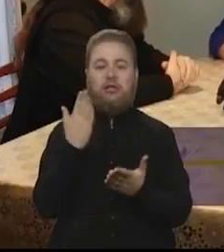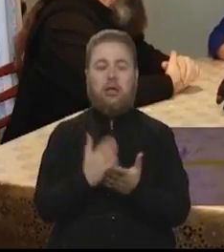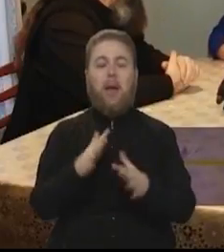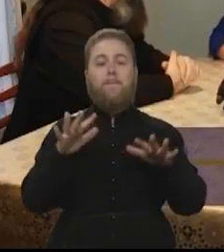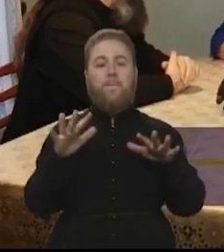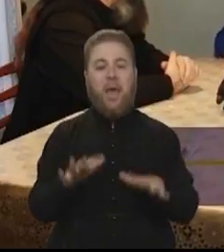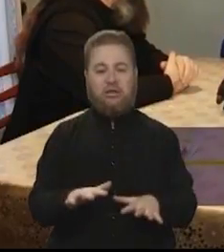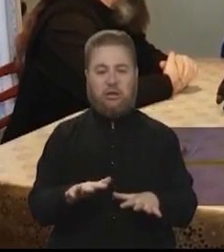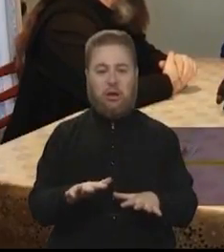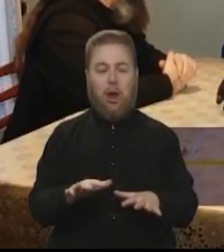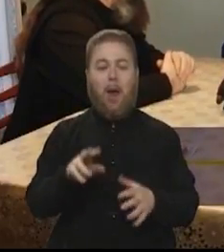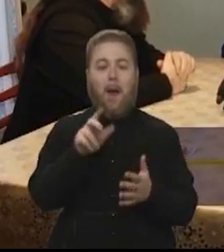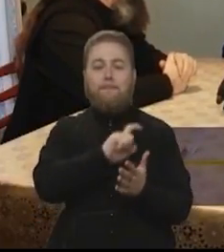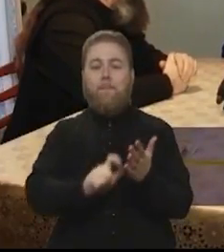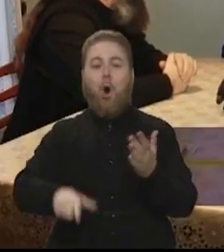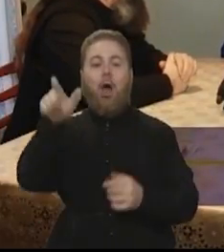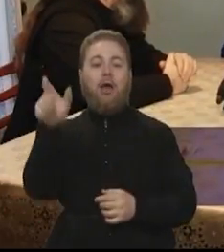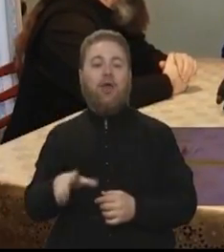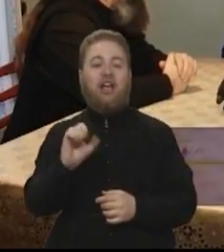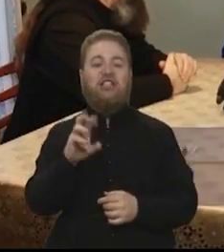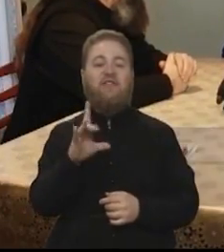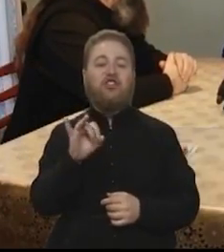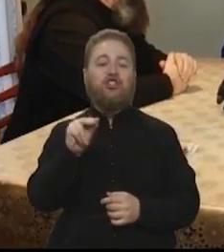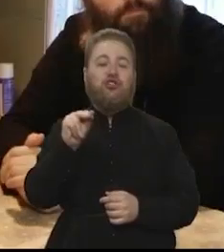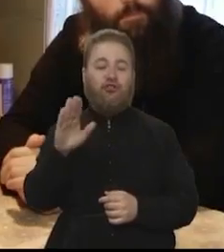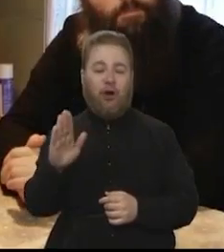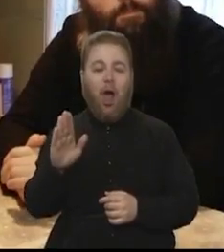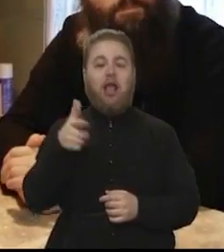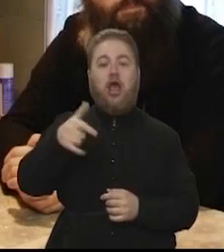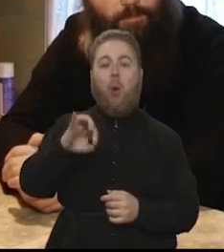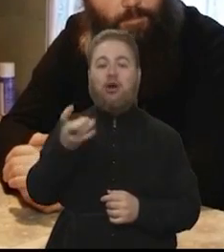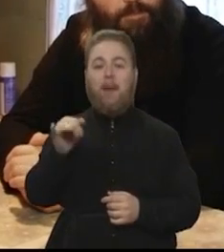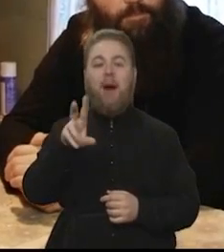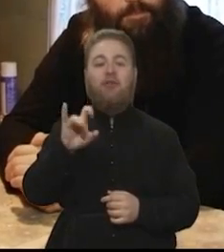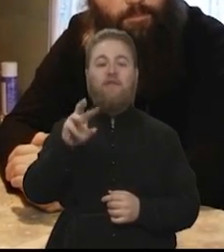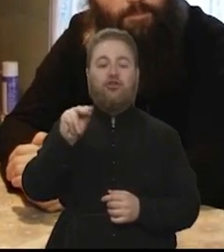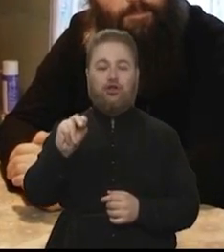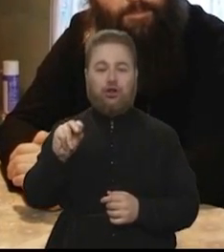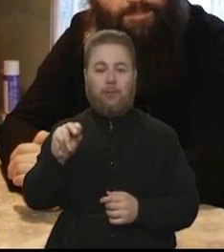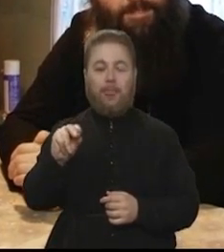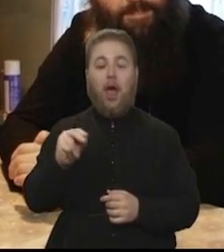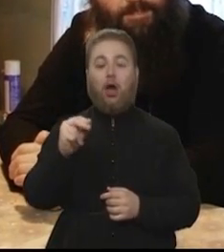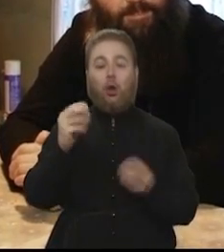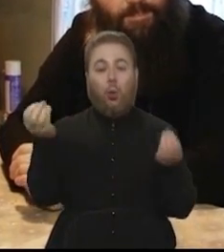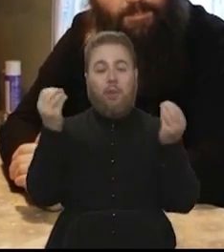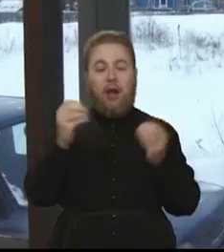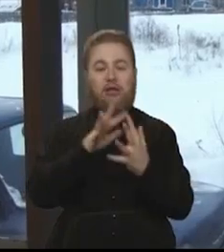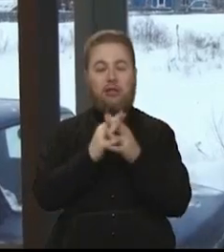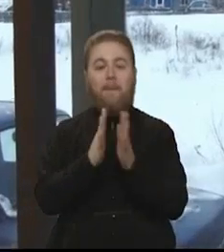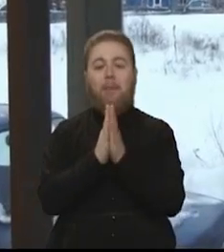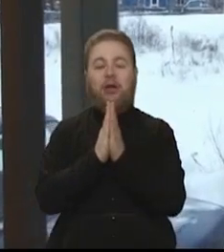местный поэт Савичев Георгий Павлович. К юбилею села попросили написать его